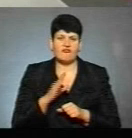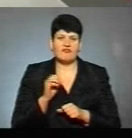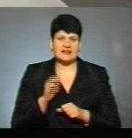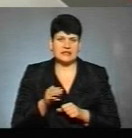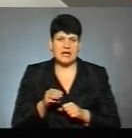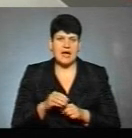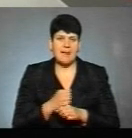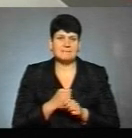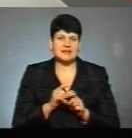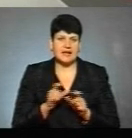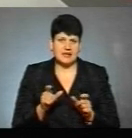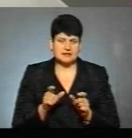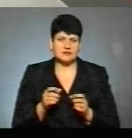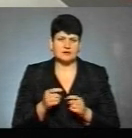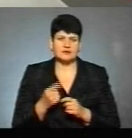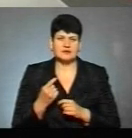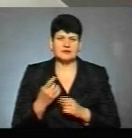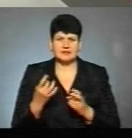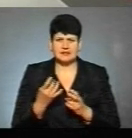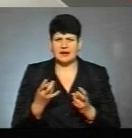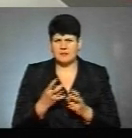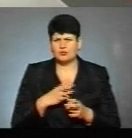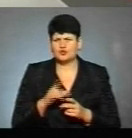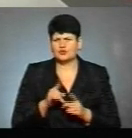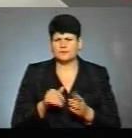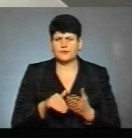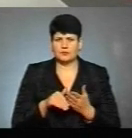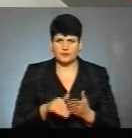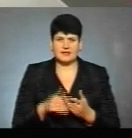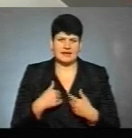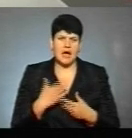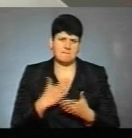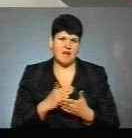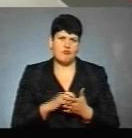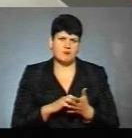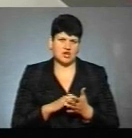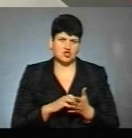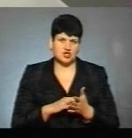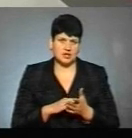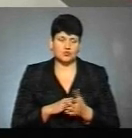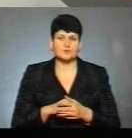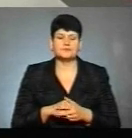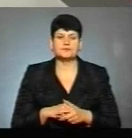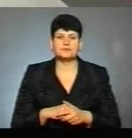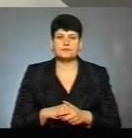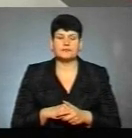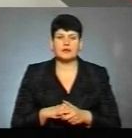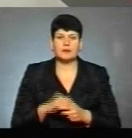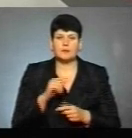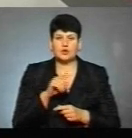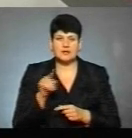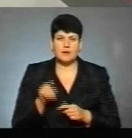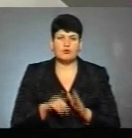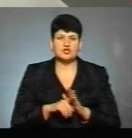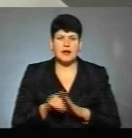ветаптеці, так раз треба було там щось допомогти, таке, що я мав причину ніби таку. Бо там